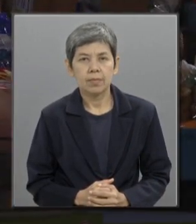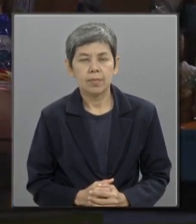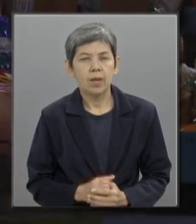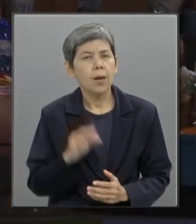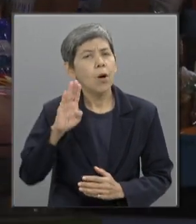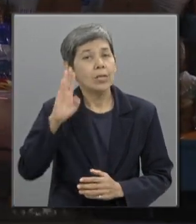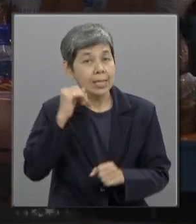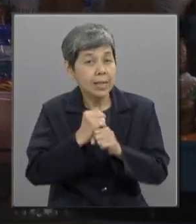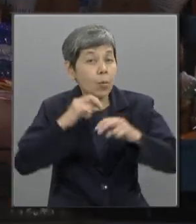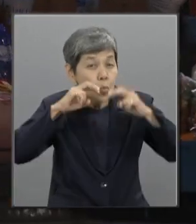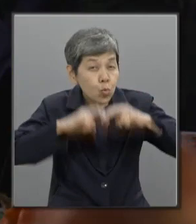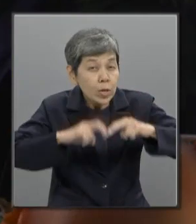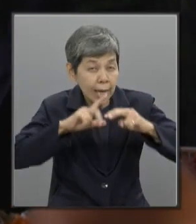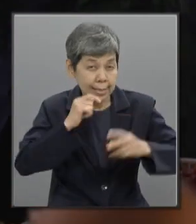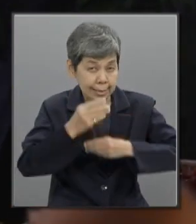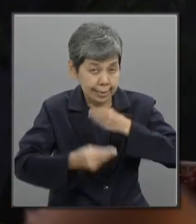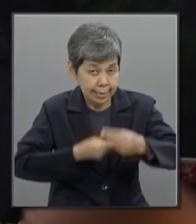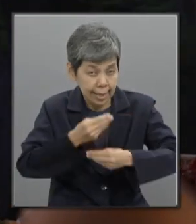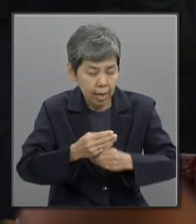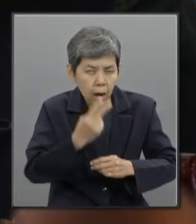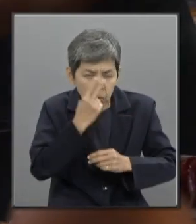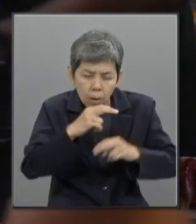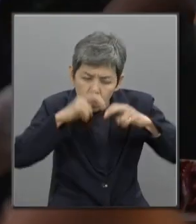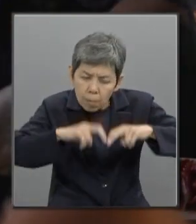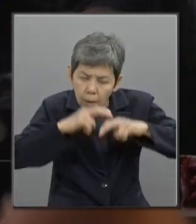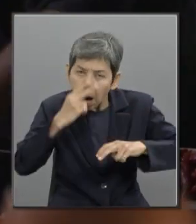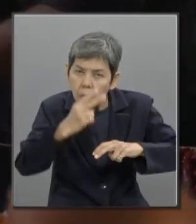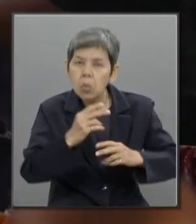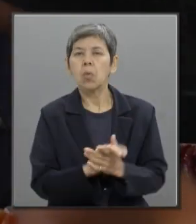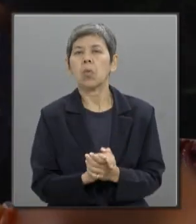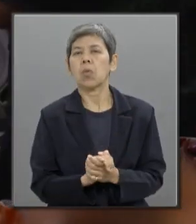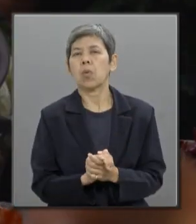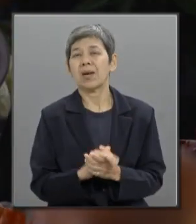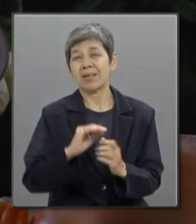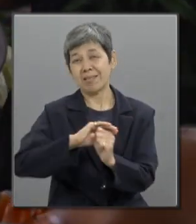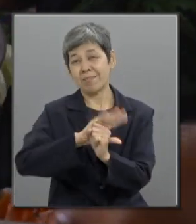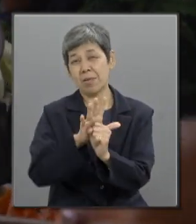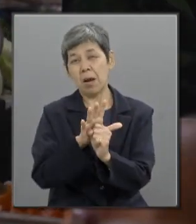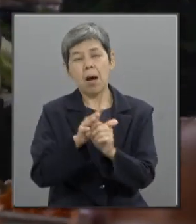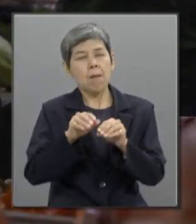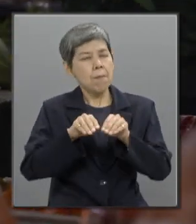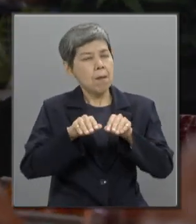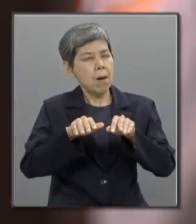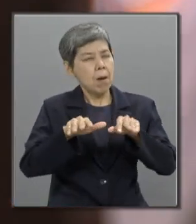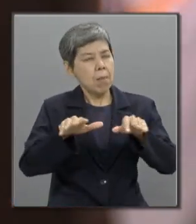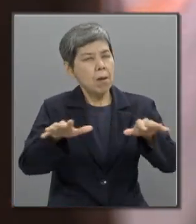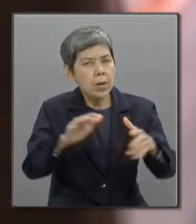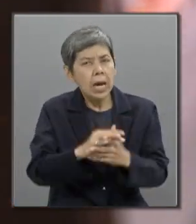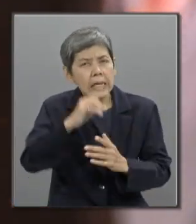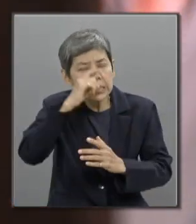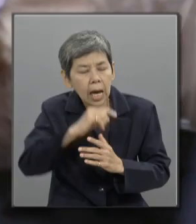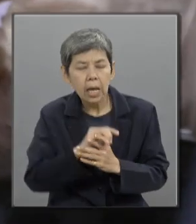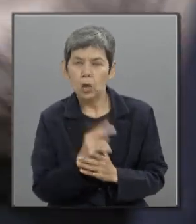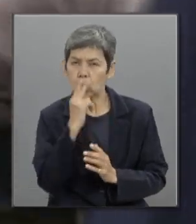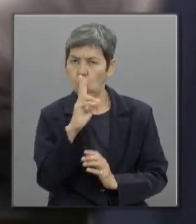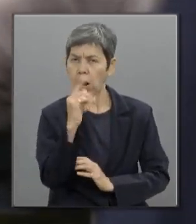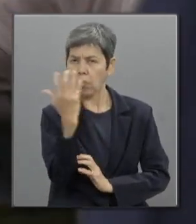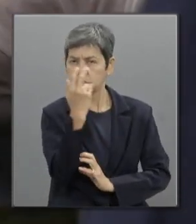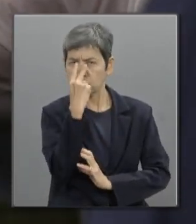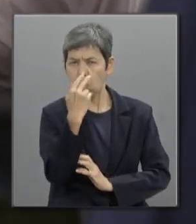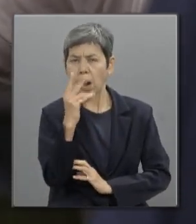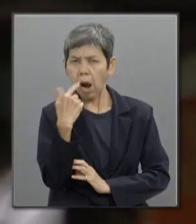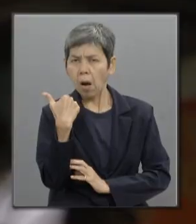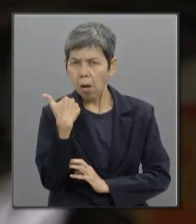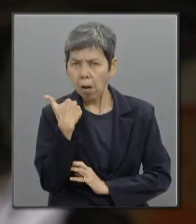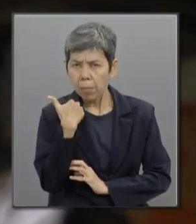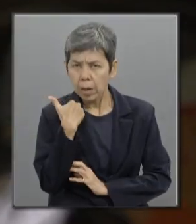บริษัทวิจัยทางการตลาดอย่างนิวเซนสำรวจพบว่าในช่วงที่โรคโควิด-19 เริ่มแพร่ระบาดคนไทยหันมาดูข่าวทางโทรทัศน์มาก